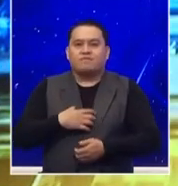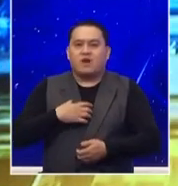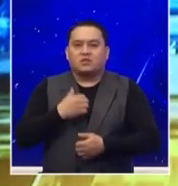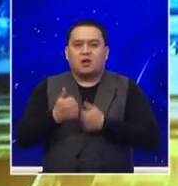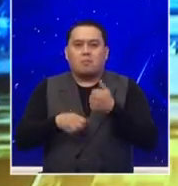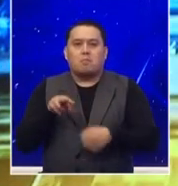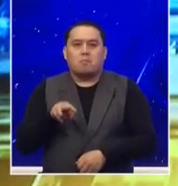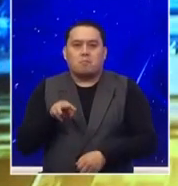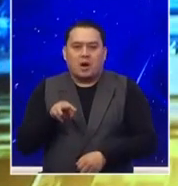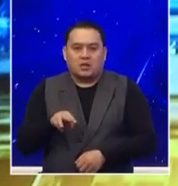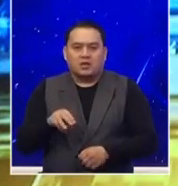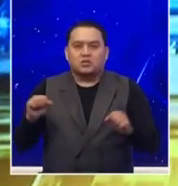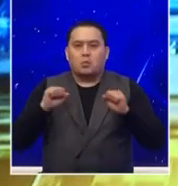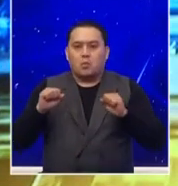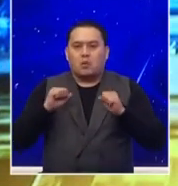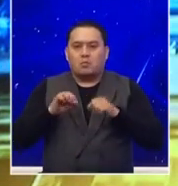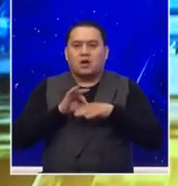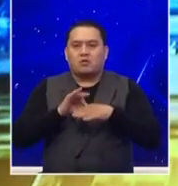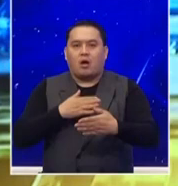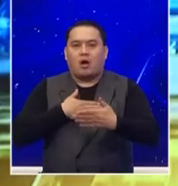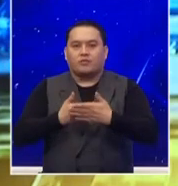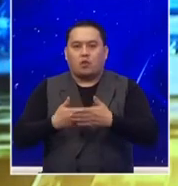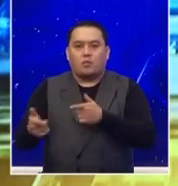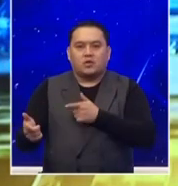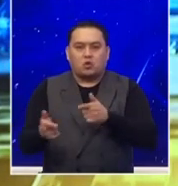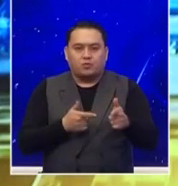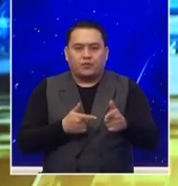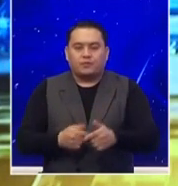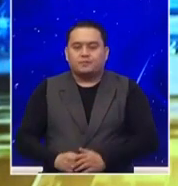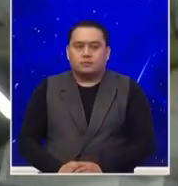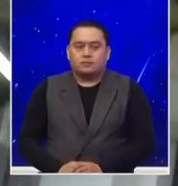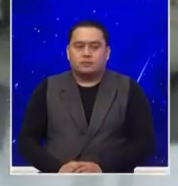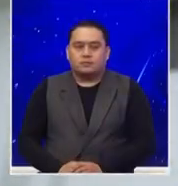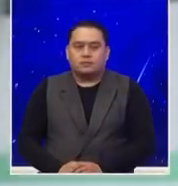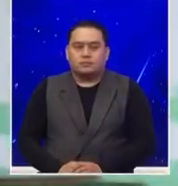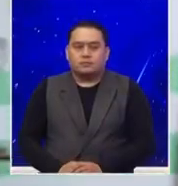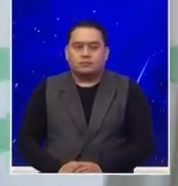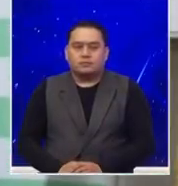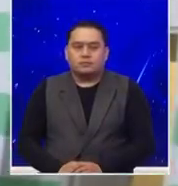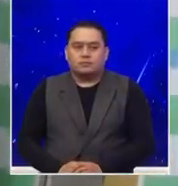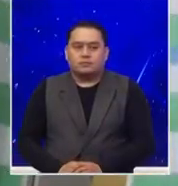первенство состоится в марте. Сейчас спортсмены ведут активную подготовку.